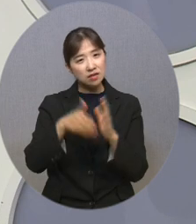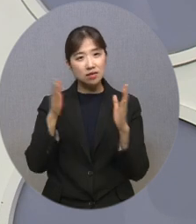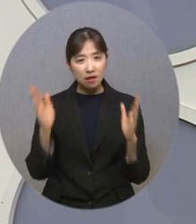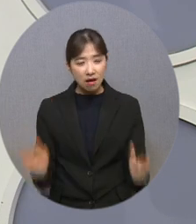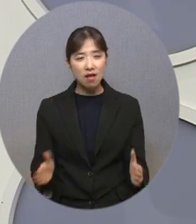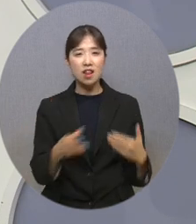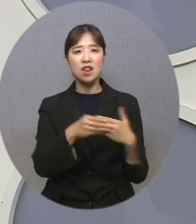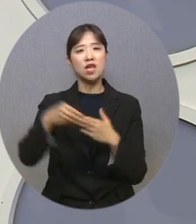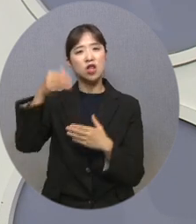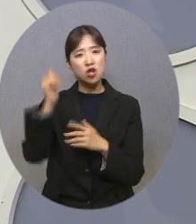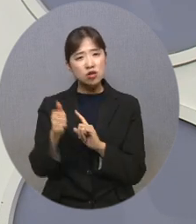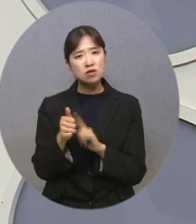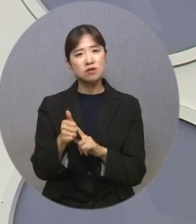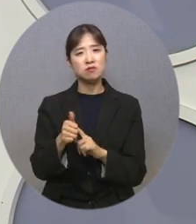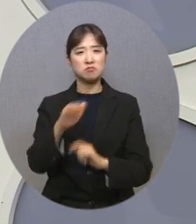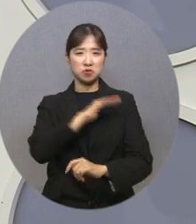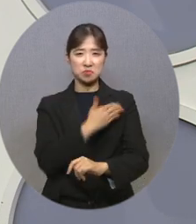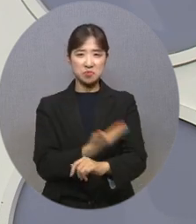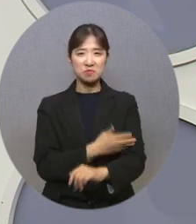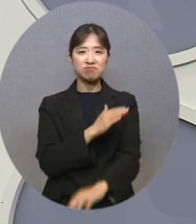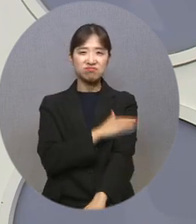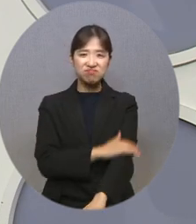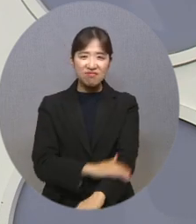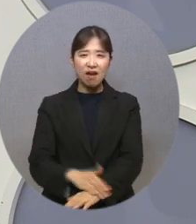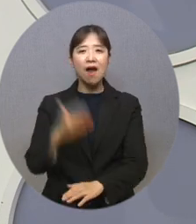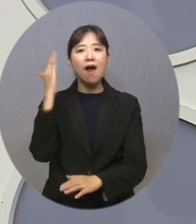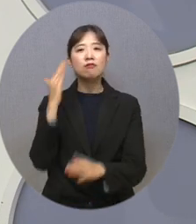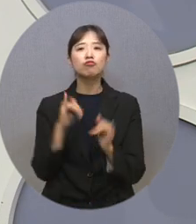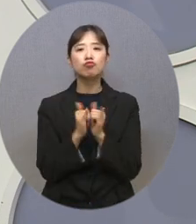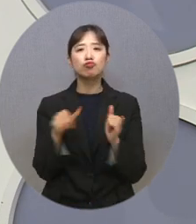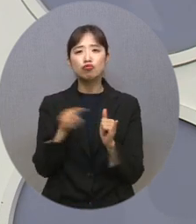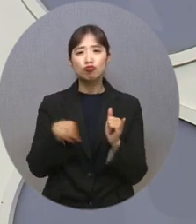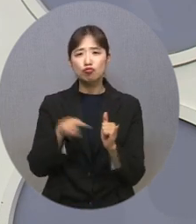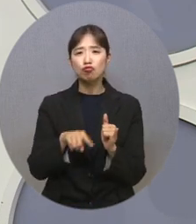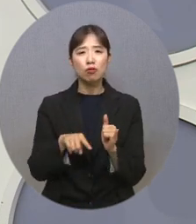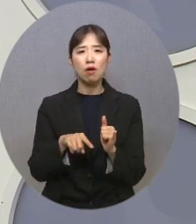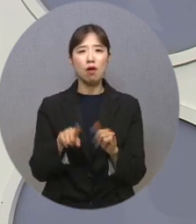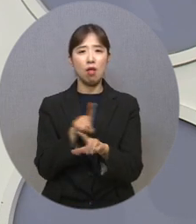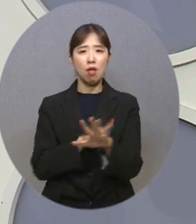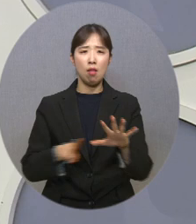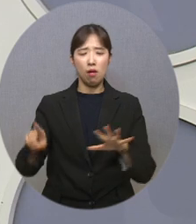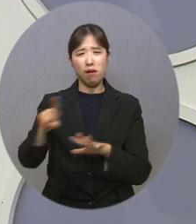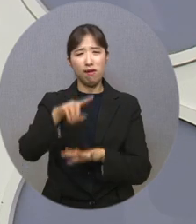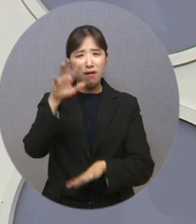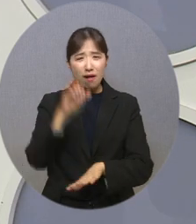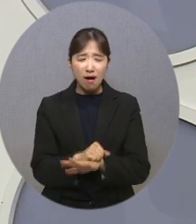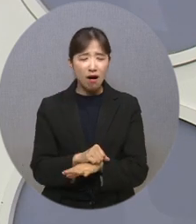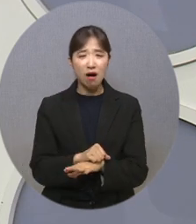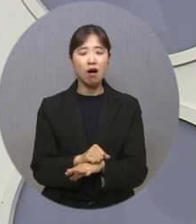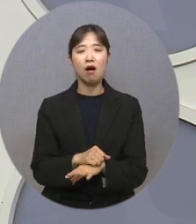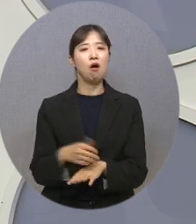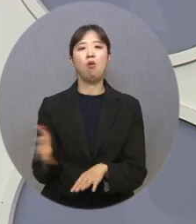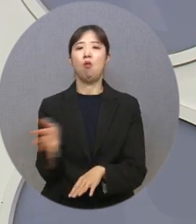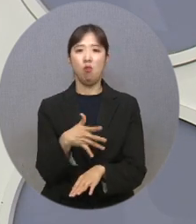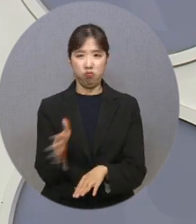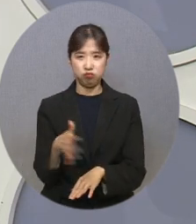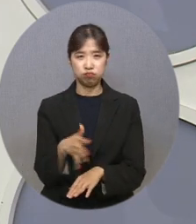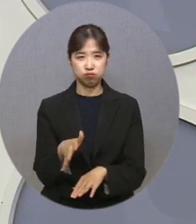가운데 한국인으로서 그렇게 뛰어난 리더십을 발휘할 수 있는 스펙 산 리더들이